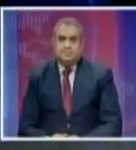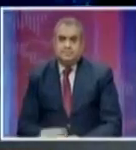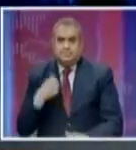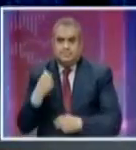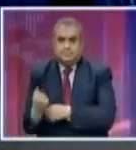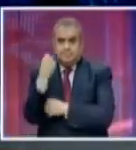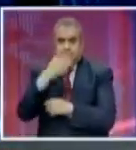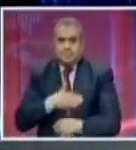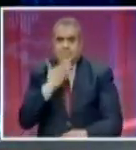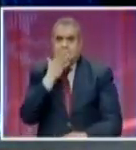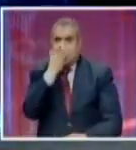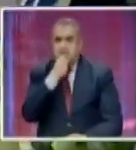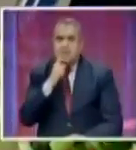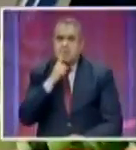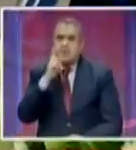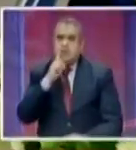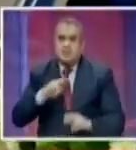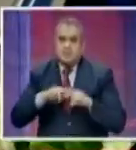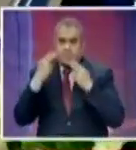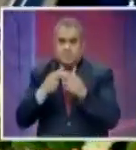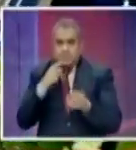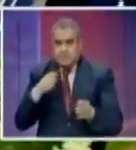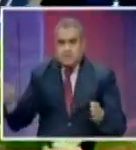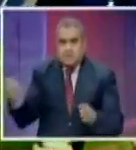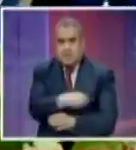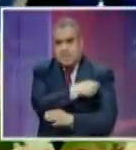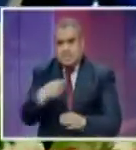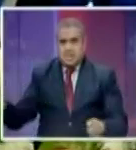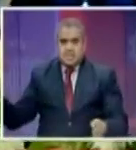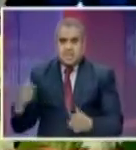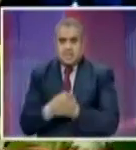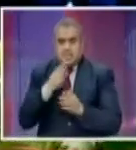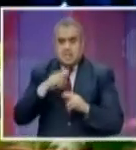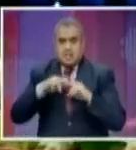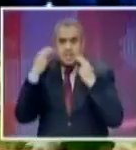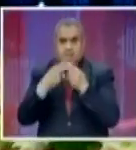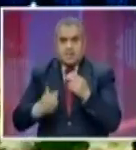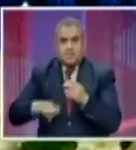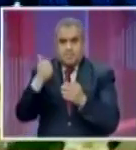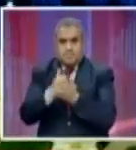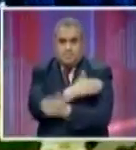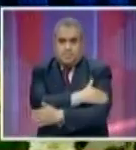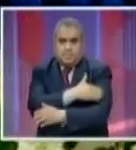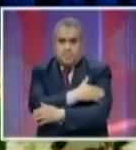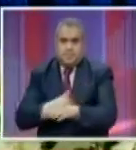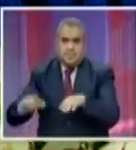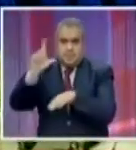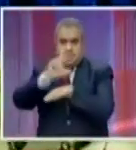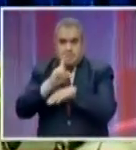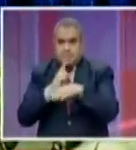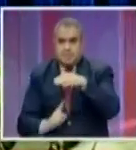البطل إبراهيم الخولي بطل العالم في التنس إلى جانب البطولات المحلية والدولية وهو كمان عضو اتحاد الطلبة في